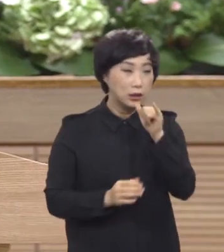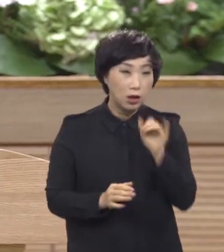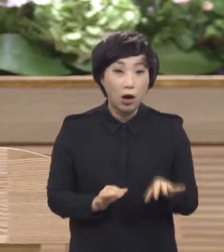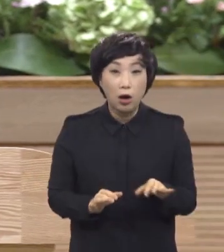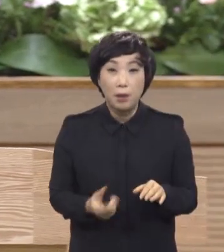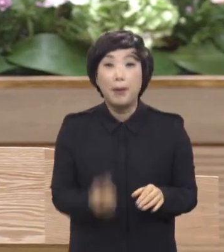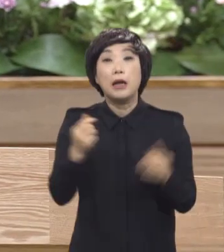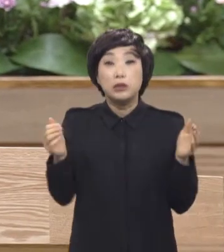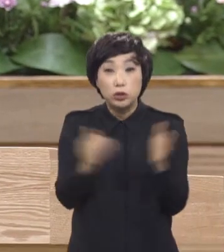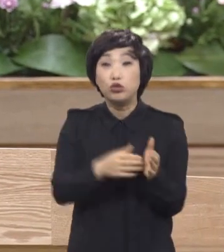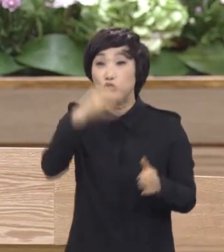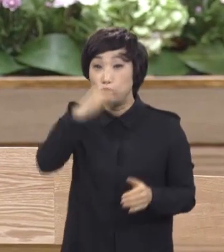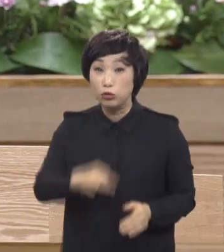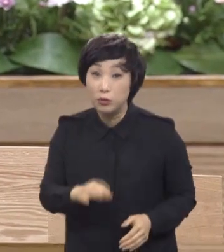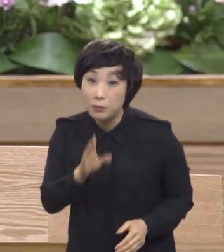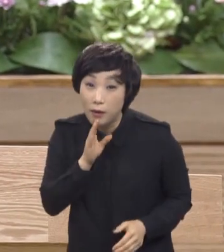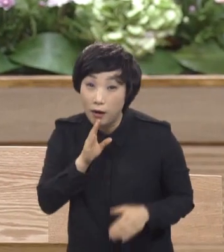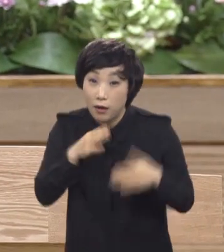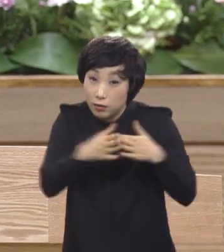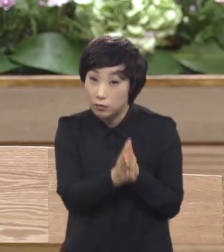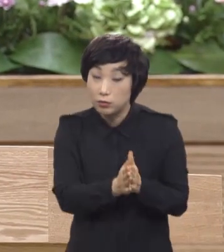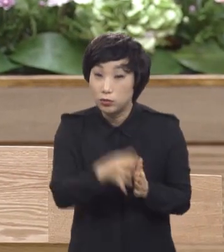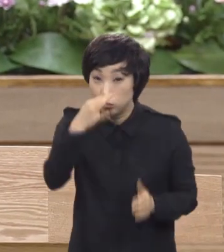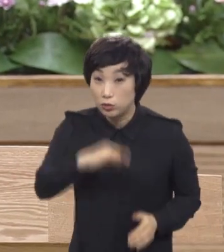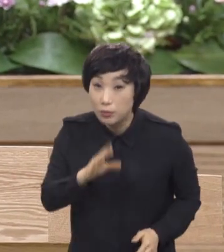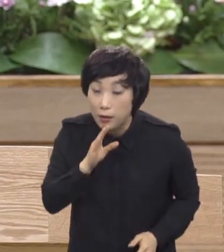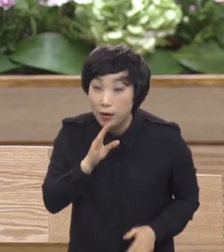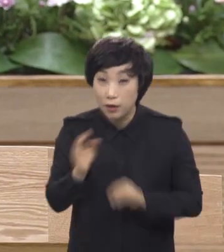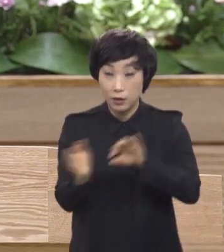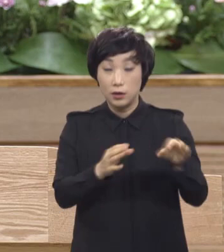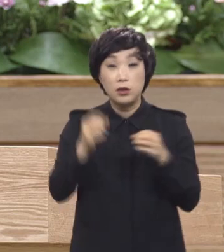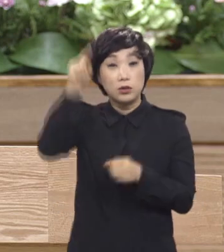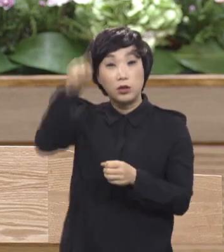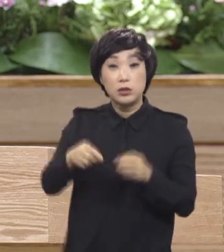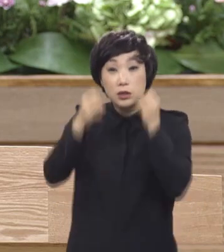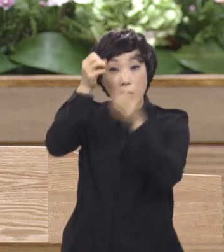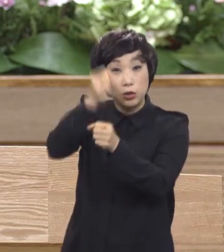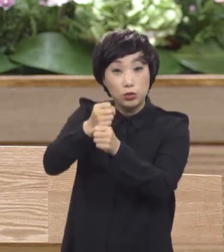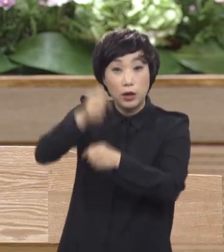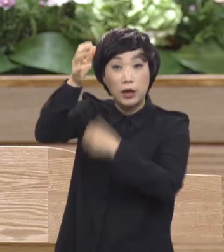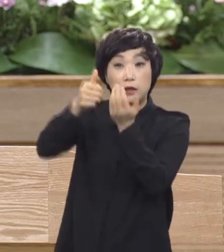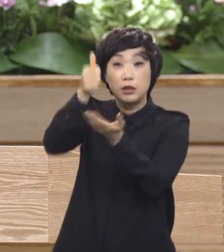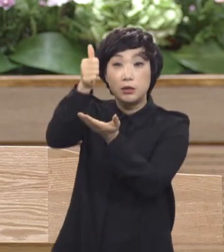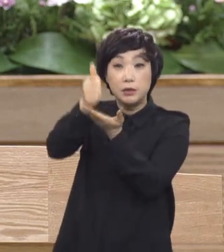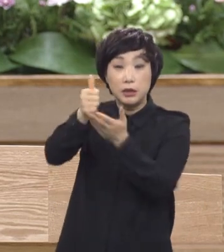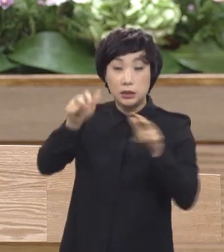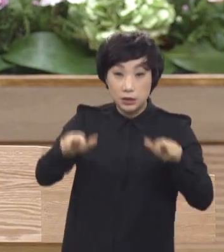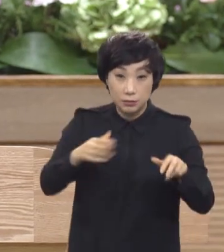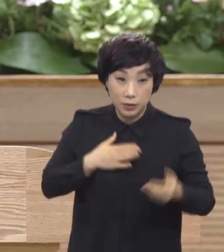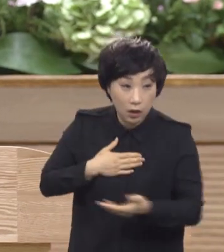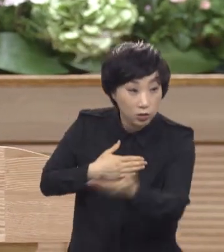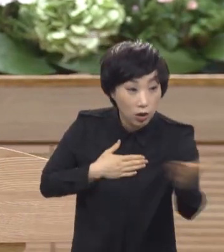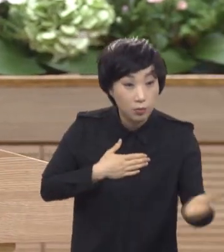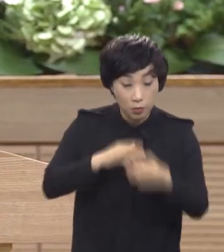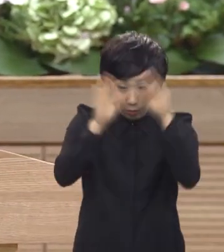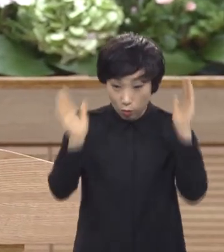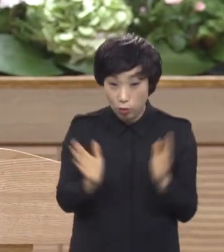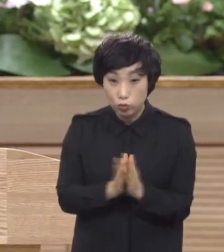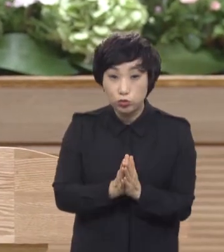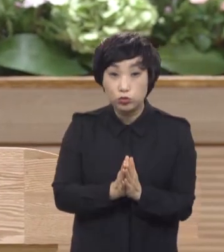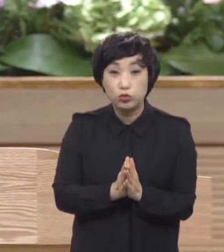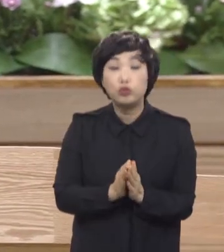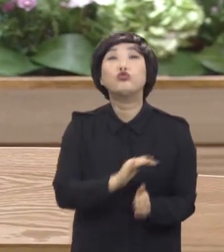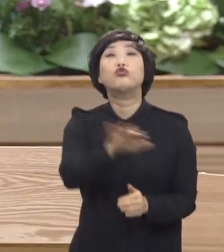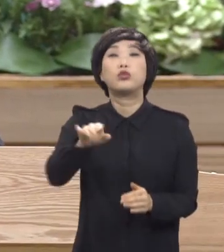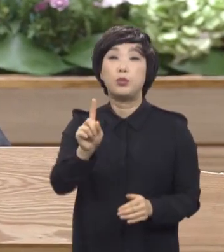빨리 끝낼수록 유익 아닙니까 우주를 창조하신 하나님이 지금 나와 여러분들이 모두가 다 누구냐